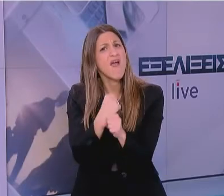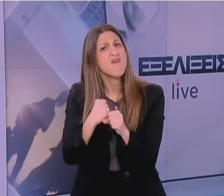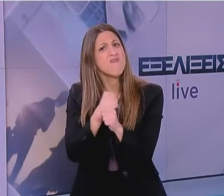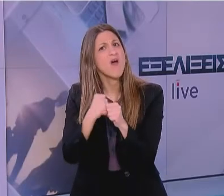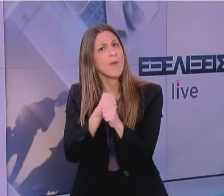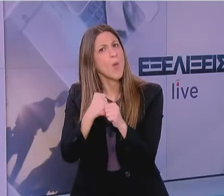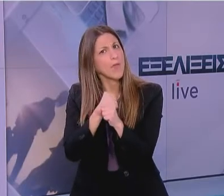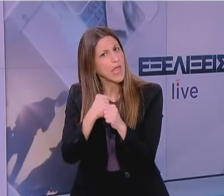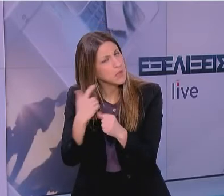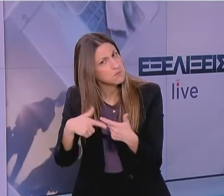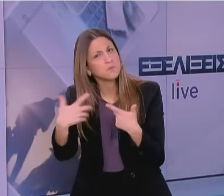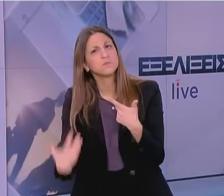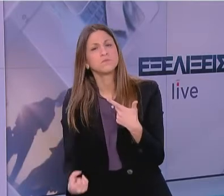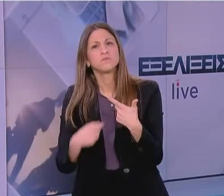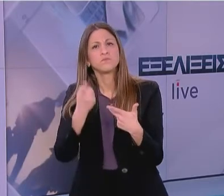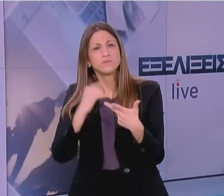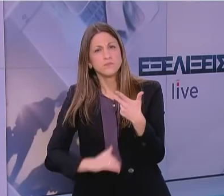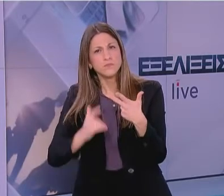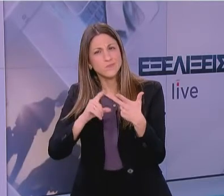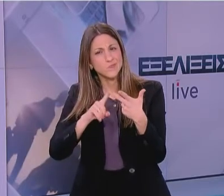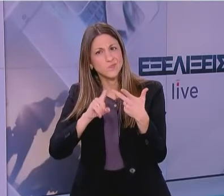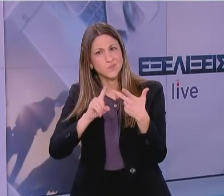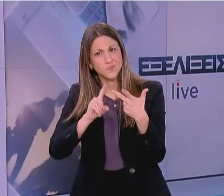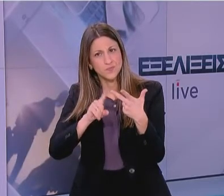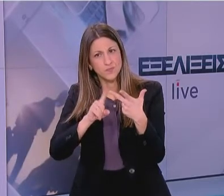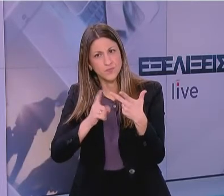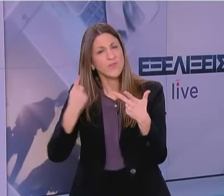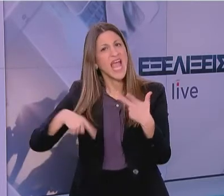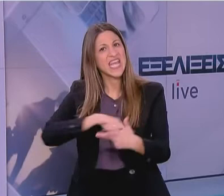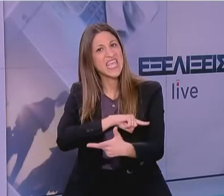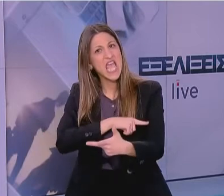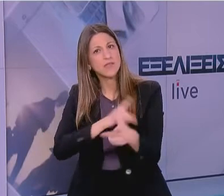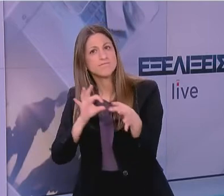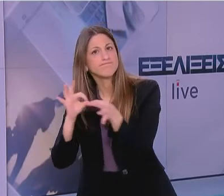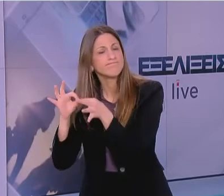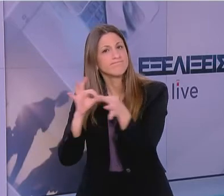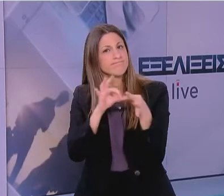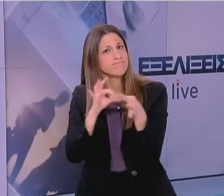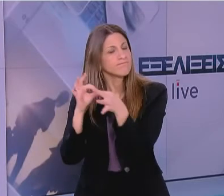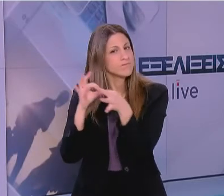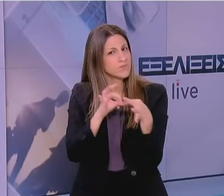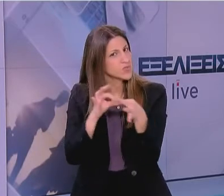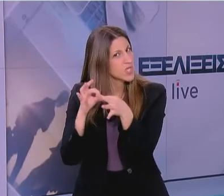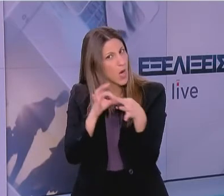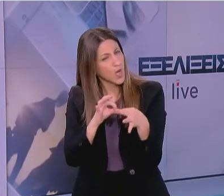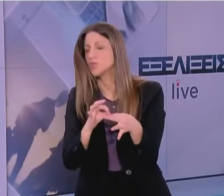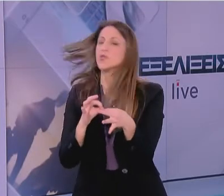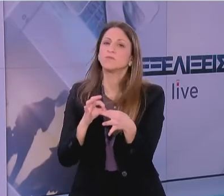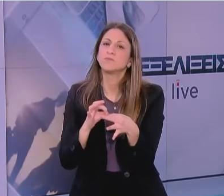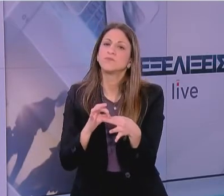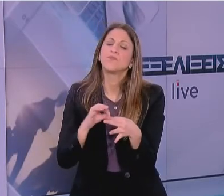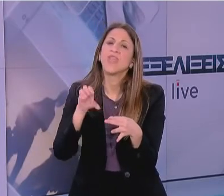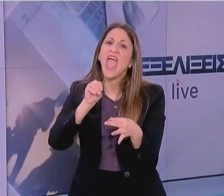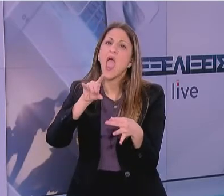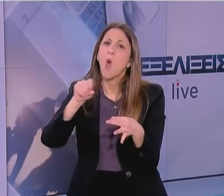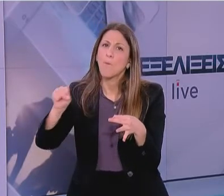τους και παρέχουν υπηρεσίες υγείας, είναι οι συμβεβλημένοι γιατροί του Εθνικού Οργανισμού Παροχής Υπηρεσιών Υγείας,